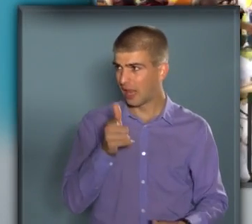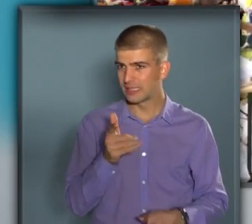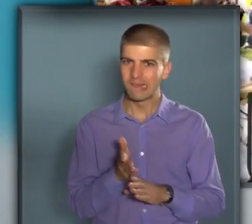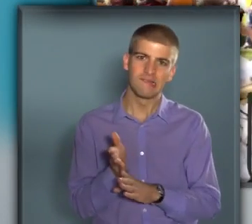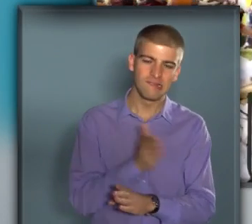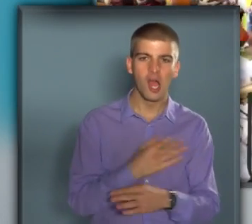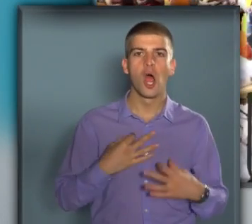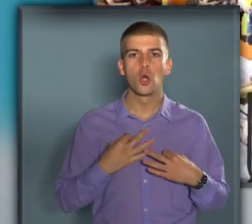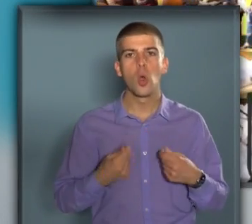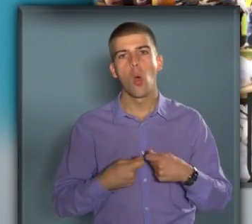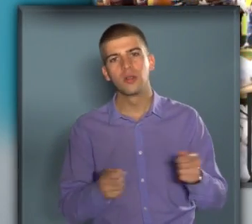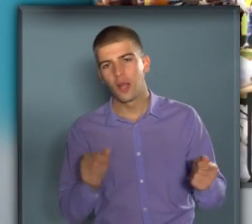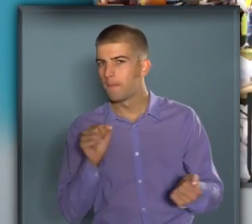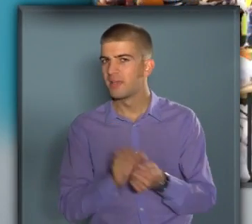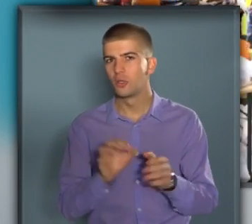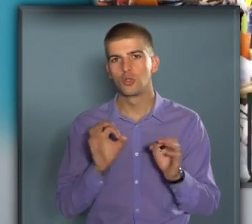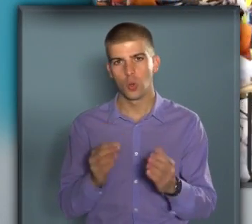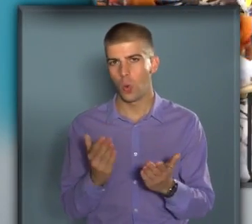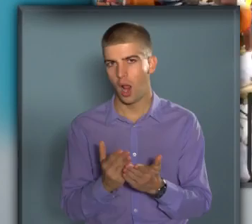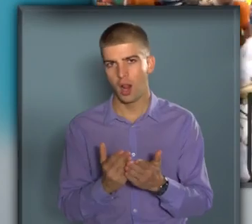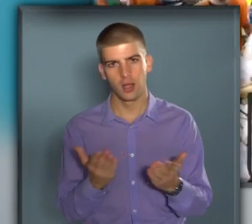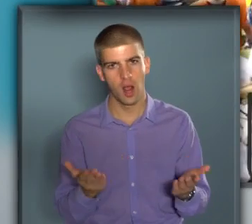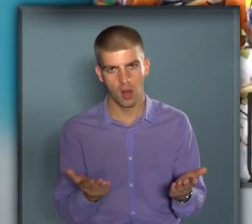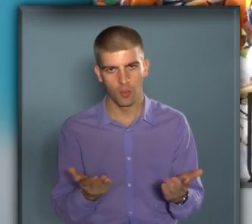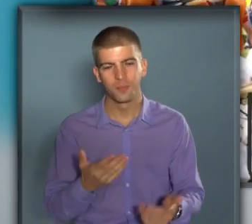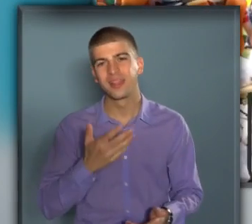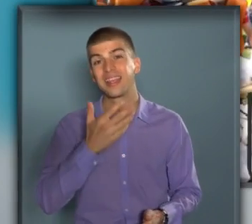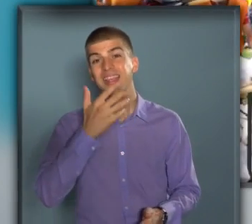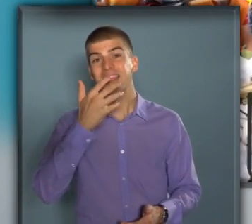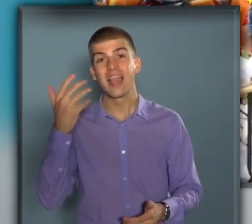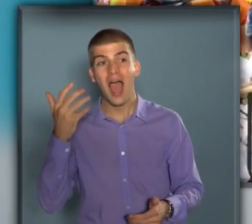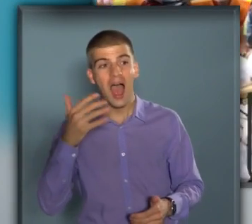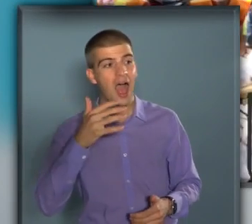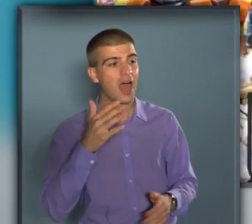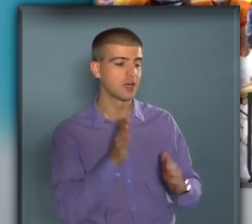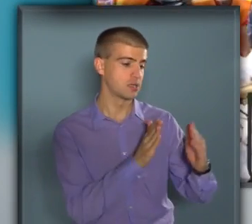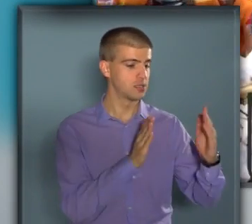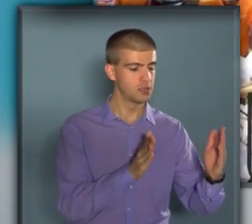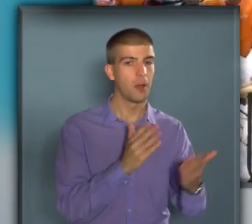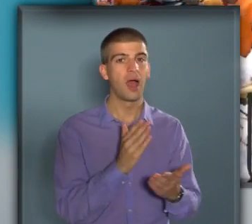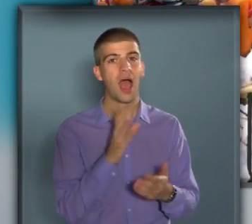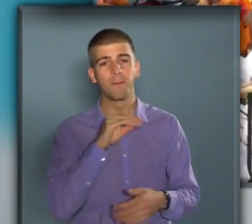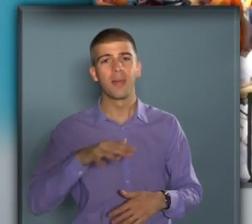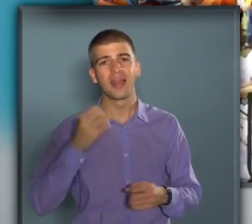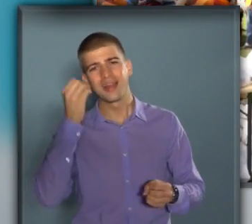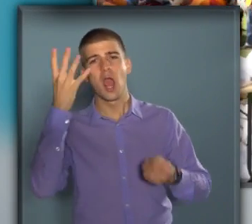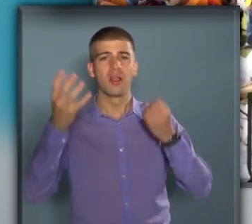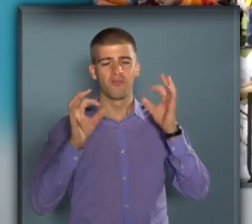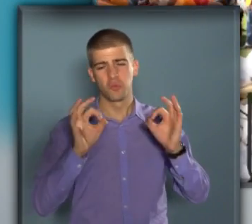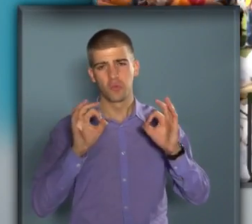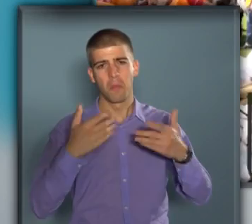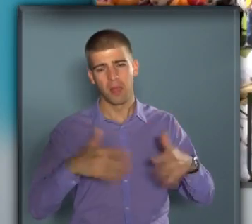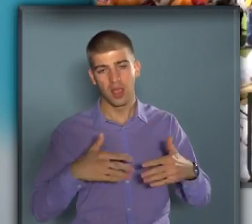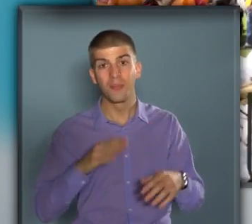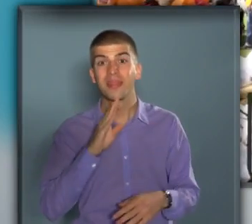ezért gondoltuk azt, hogy a ruhaosztás az biztos, hogy egy jó alkalom lehet nyáron. Általában azért sokkal jobban feltalálják magukat az